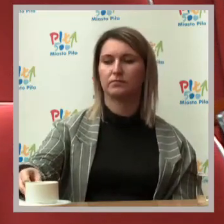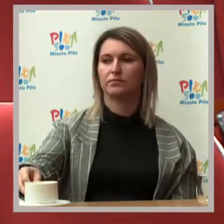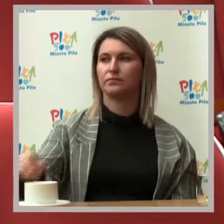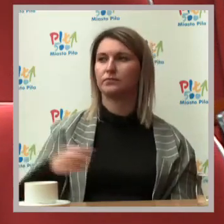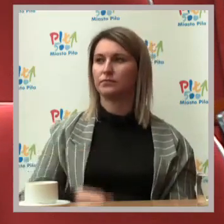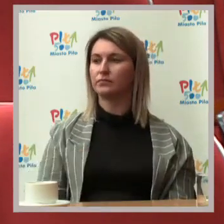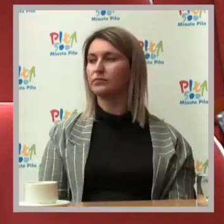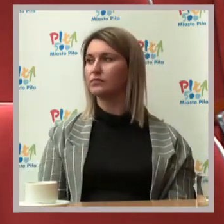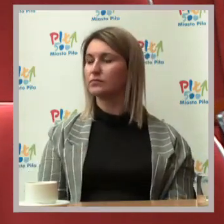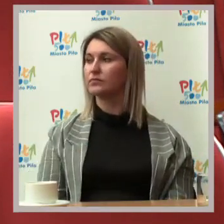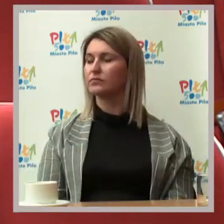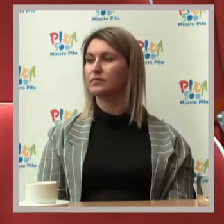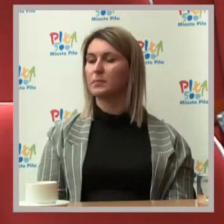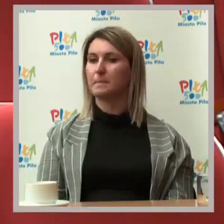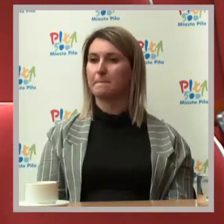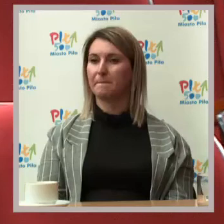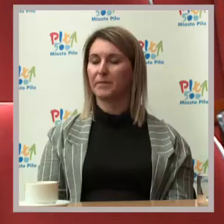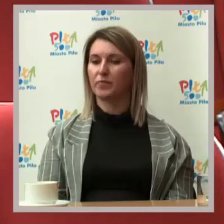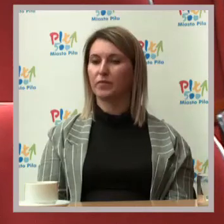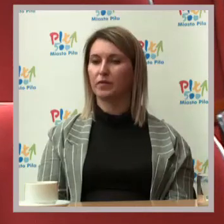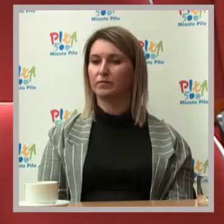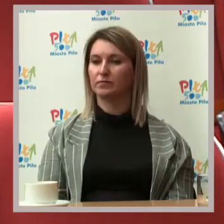zmiana. Paragraf